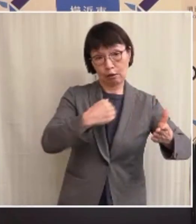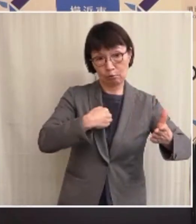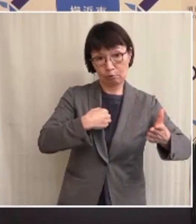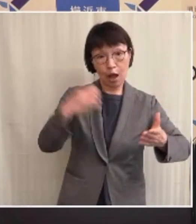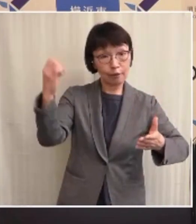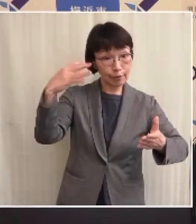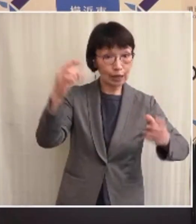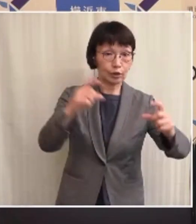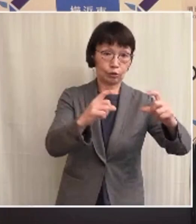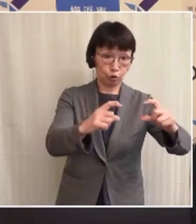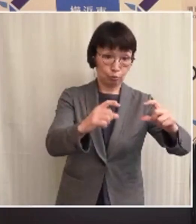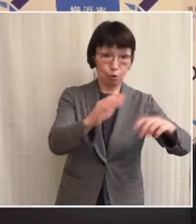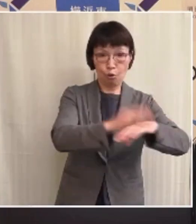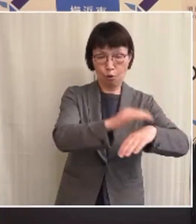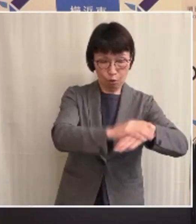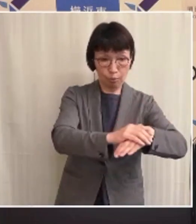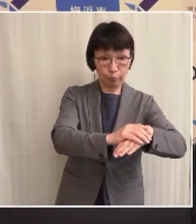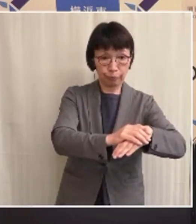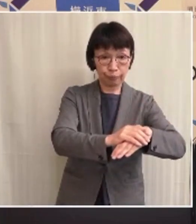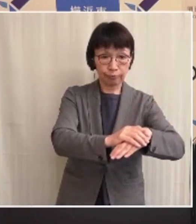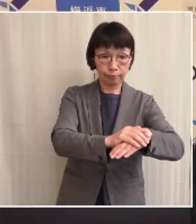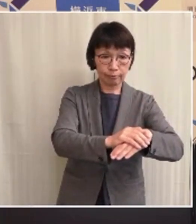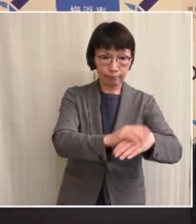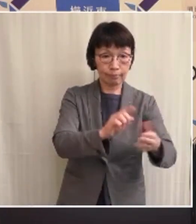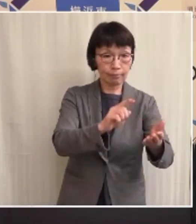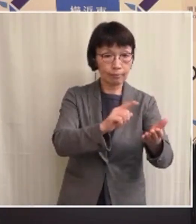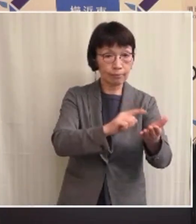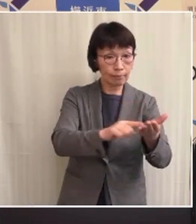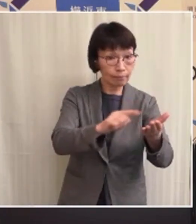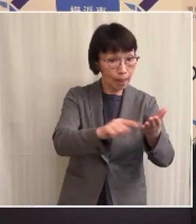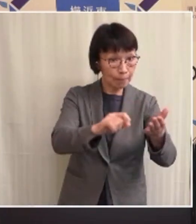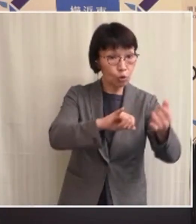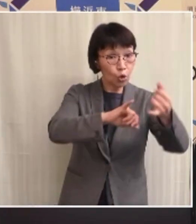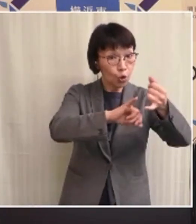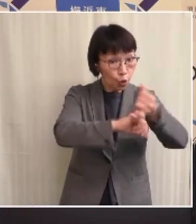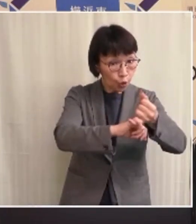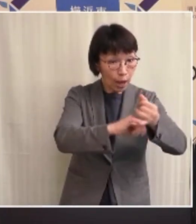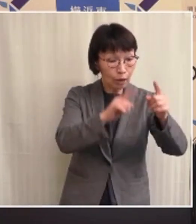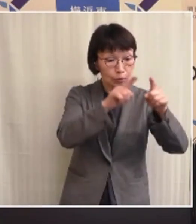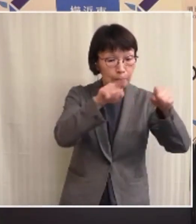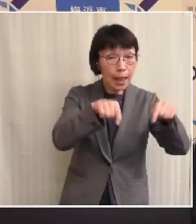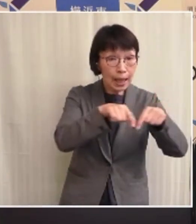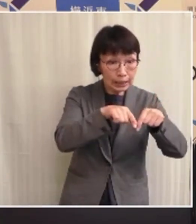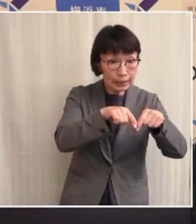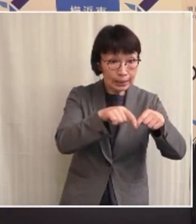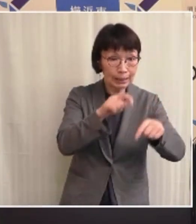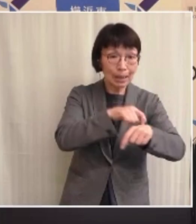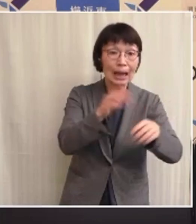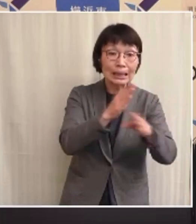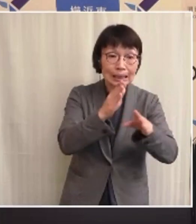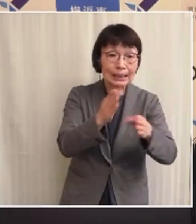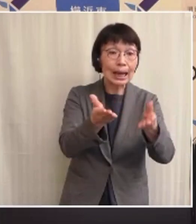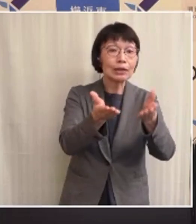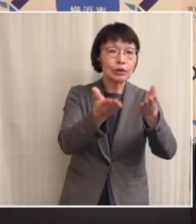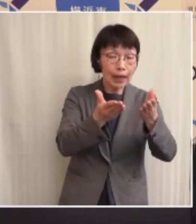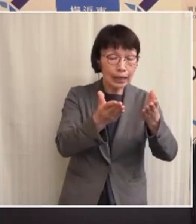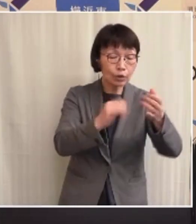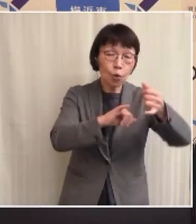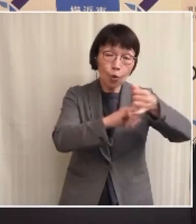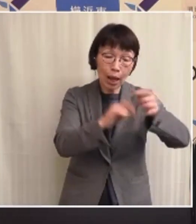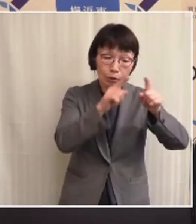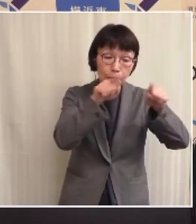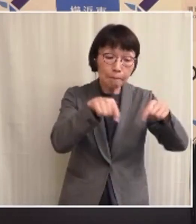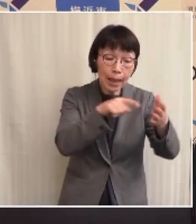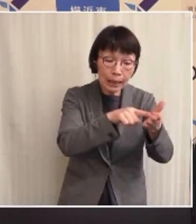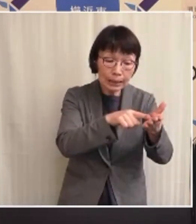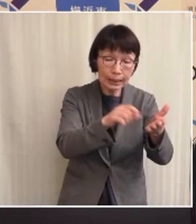ンをお配りして、ウェブ予約ページ一時預かりのウェブ予約ページの方で配